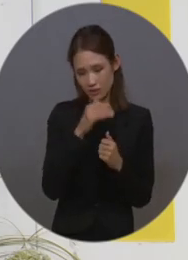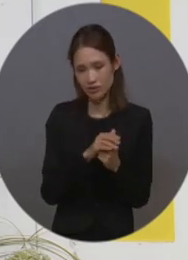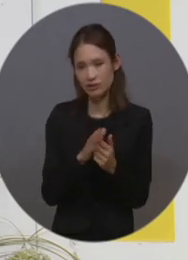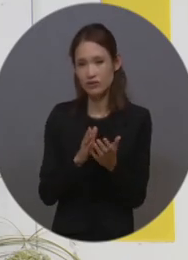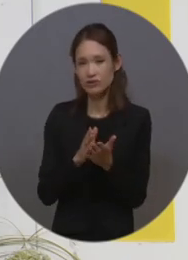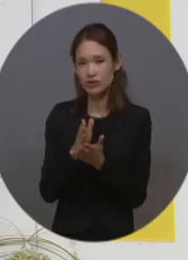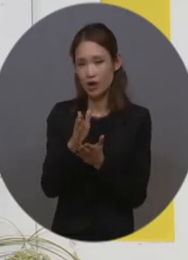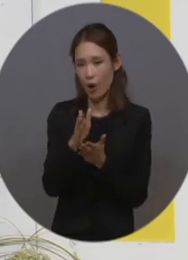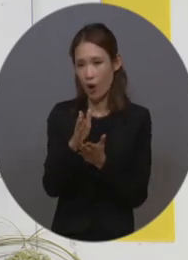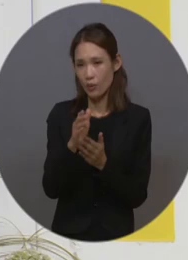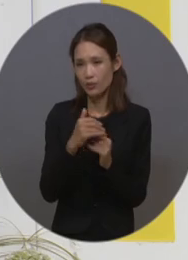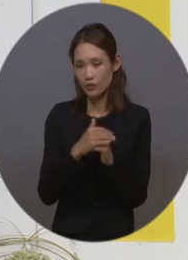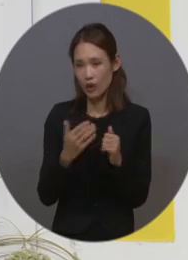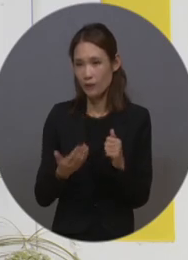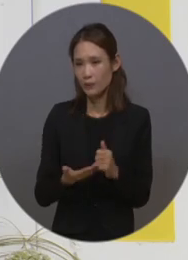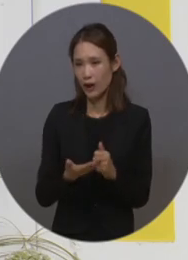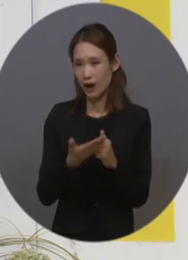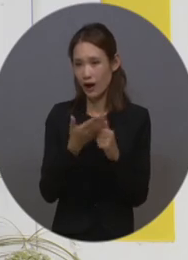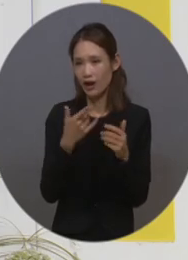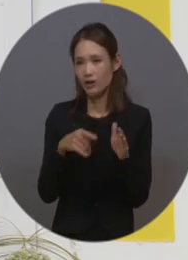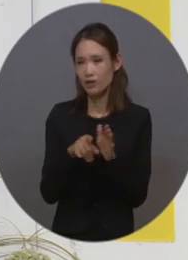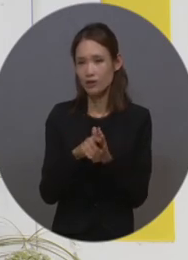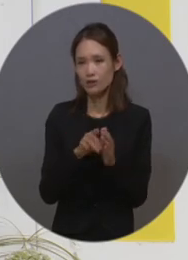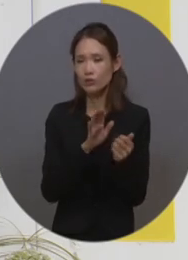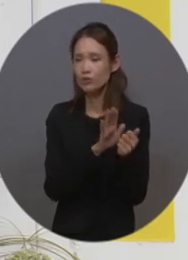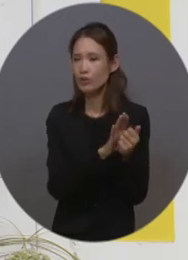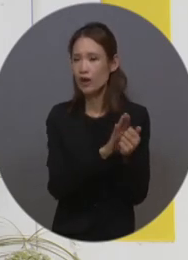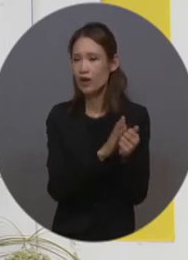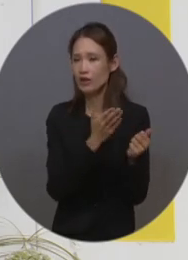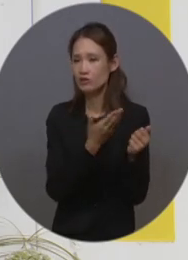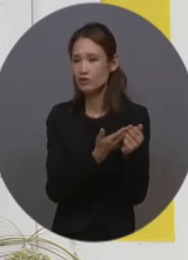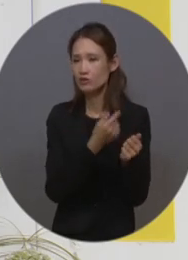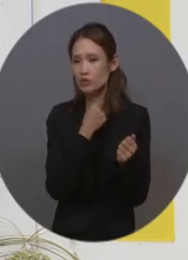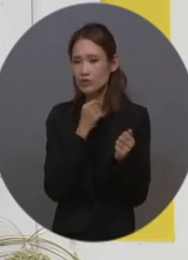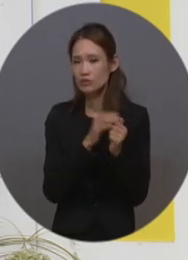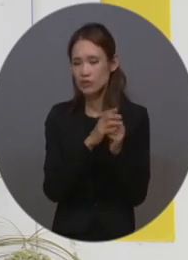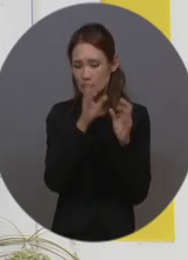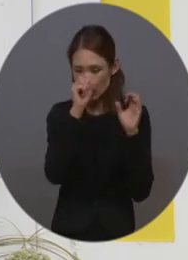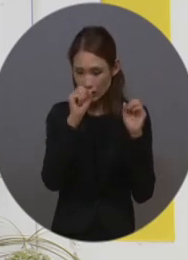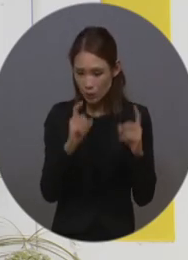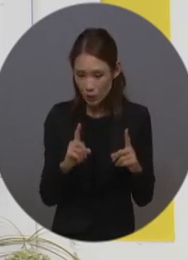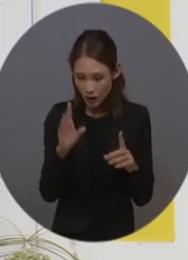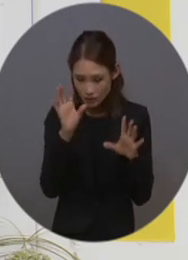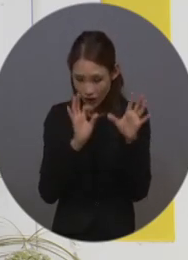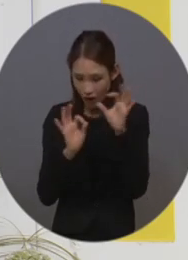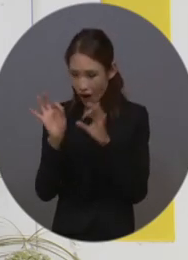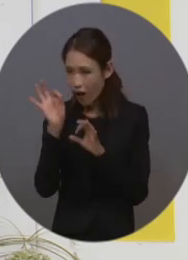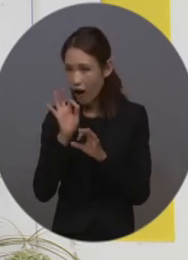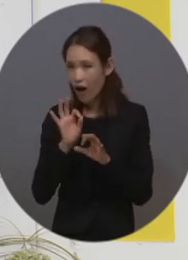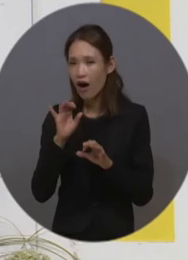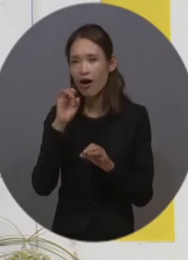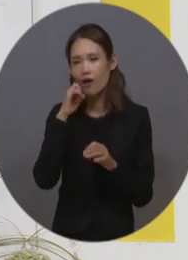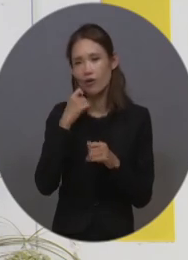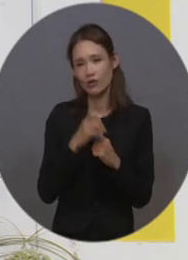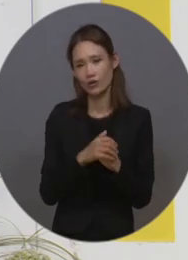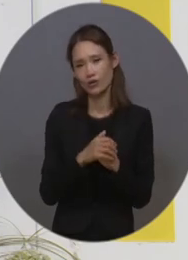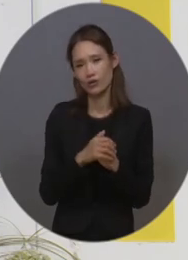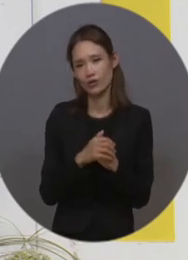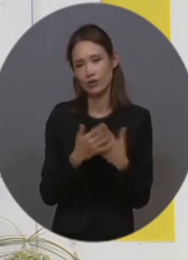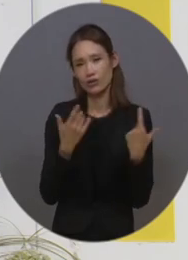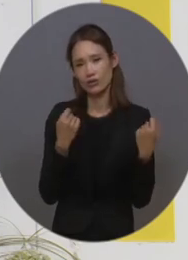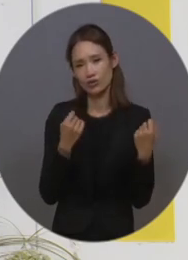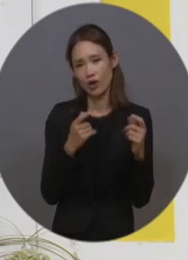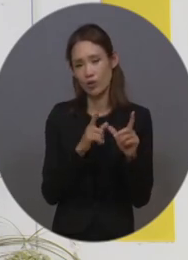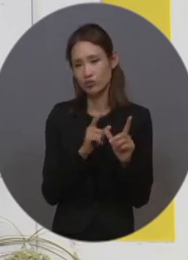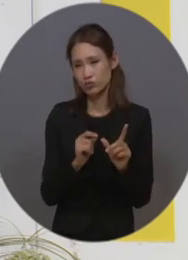가지고 있는 전문성을 발휘하기 위해서 도와주고 싶은데 그런 네. 기회를 찾는 게 어려워서 그런 부분들을